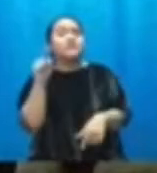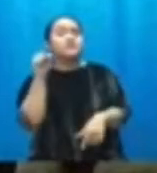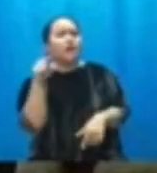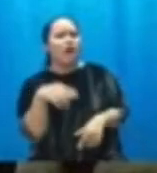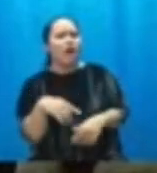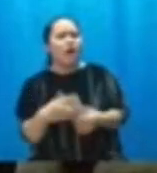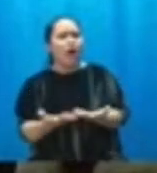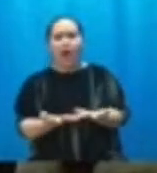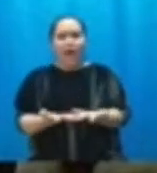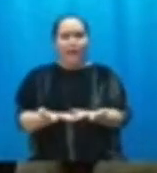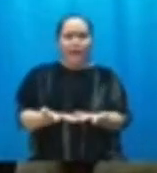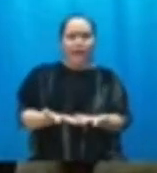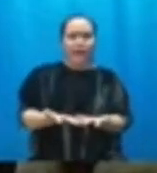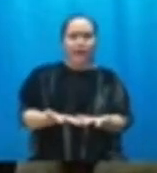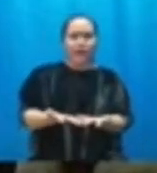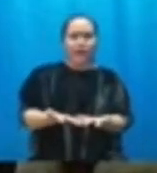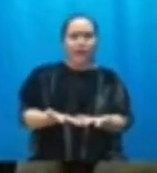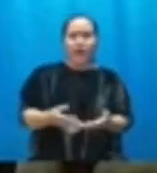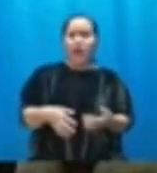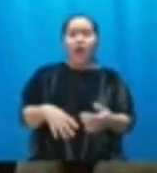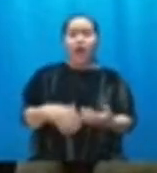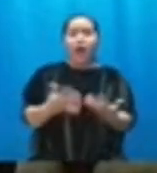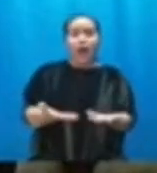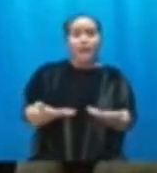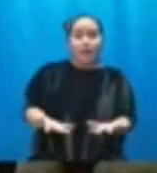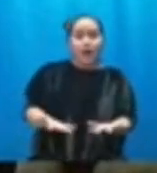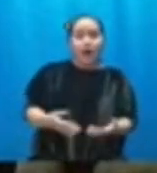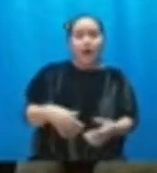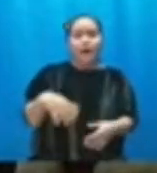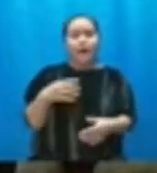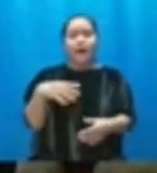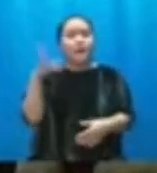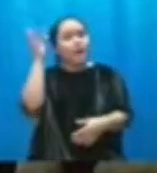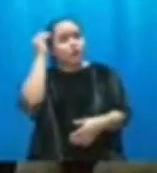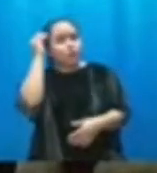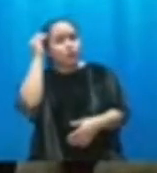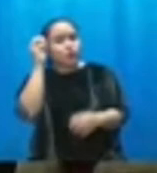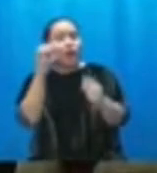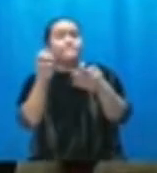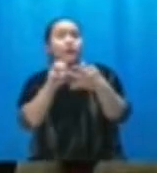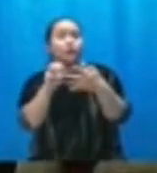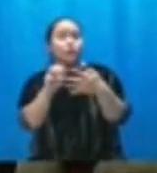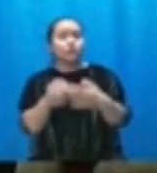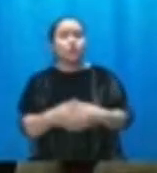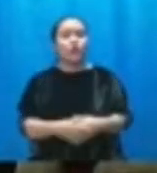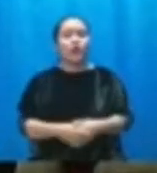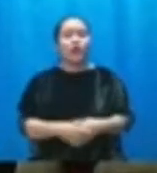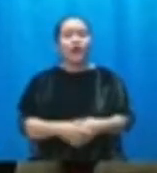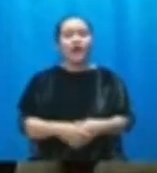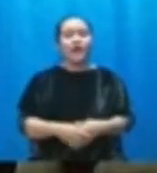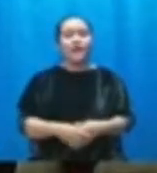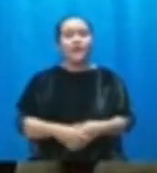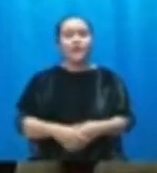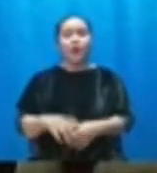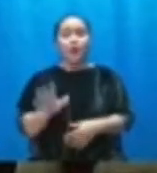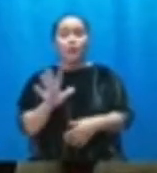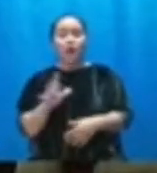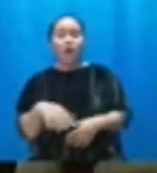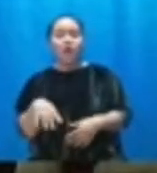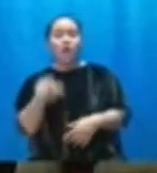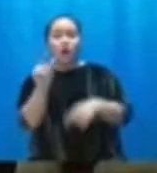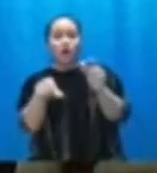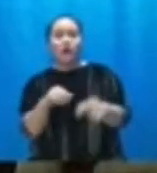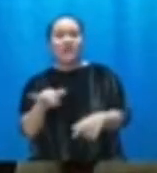apa maksud Markus Hai kiranya ya karena orang-orang yang bukan yaitu itu kafir najis